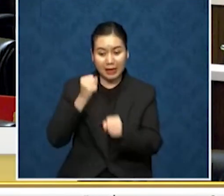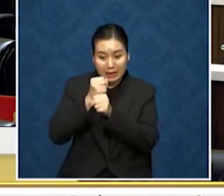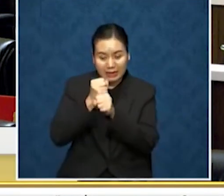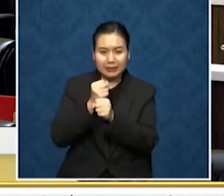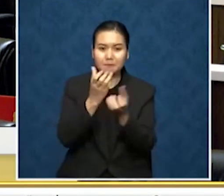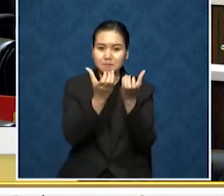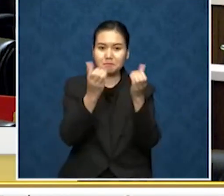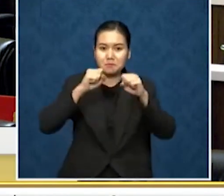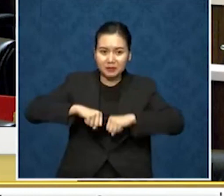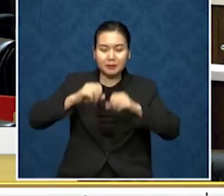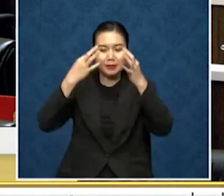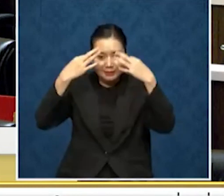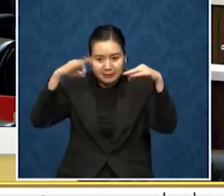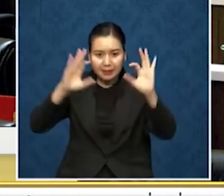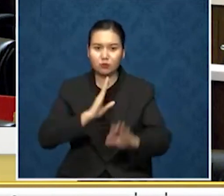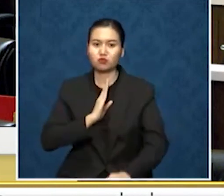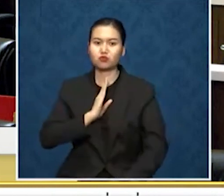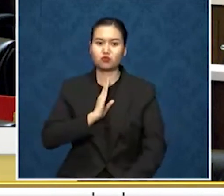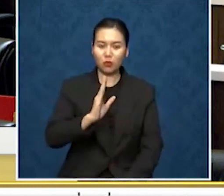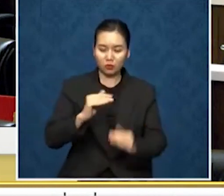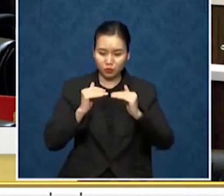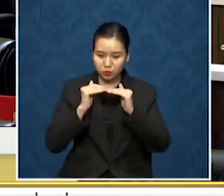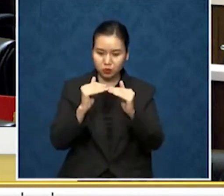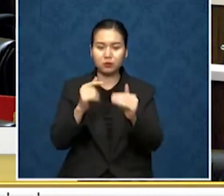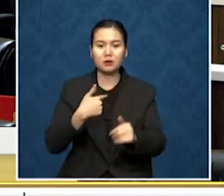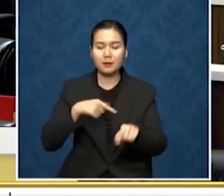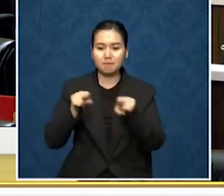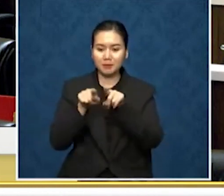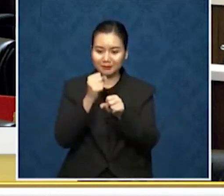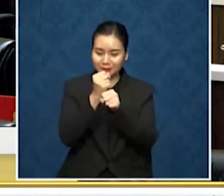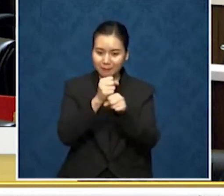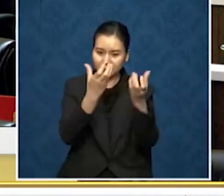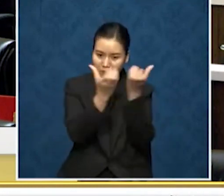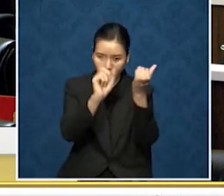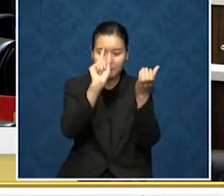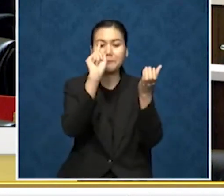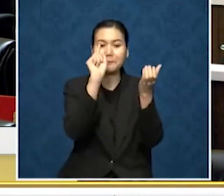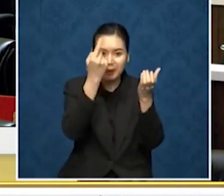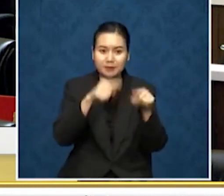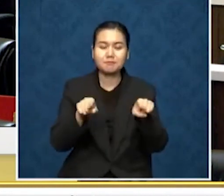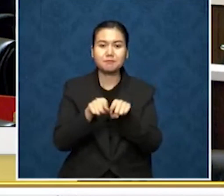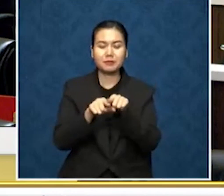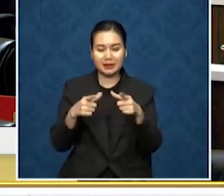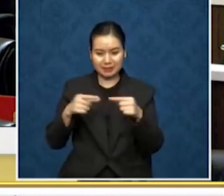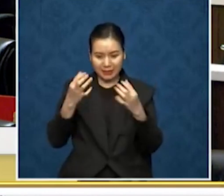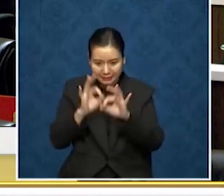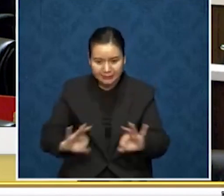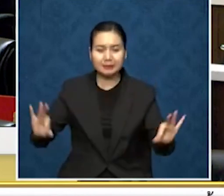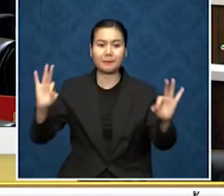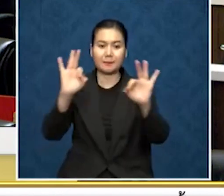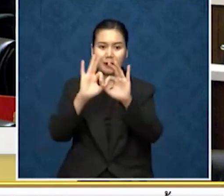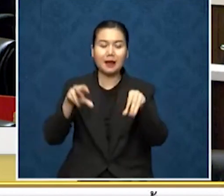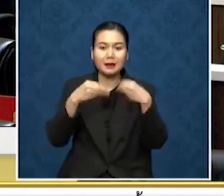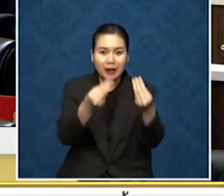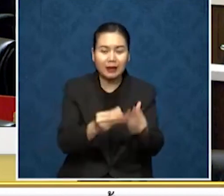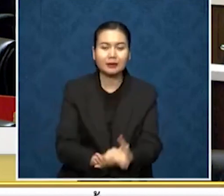เสรีเป็นธรรมได้มาตรฐานสากลเพื่อนำมาสู่การจัดทำรัฐธรรมนูญฉบับใหม่จึงเป็นเรื่องที่ต้องให้ความสำคัญ